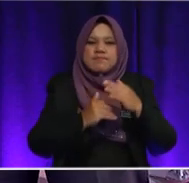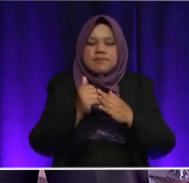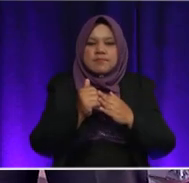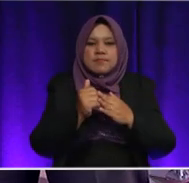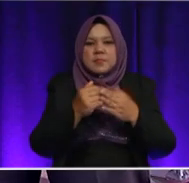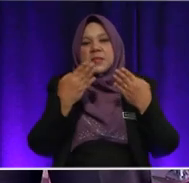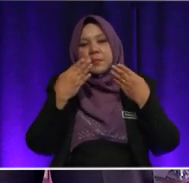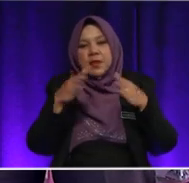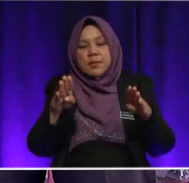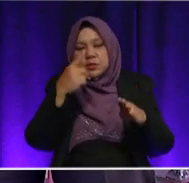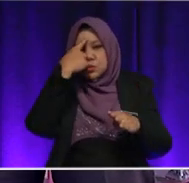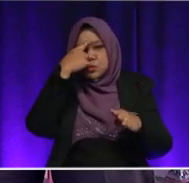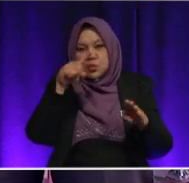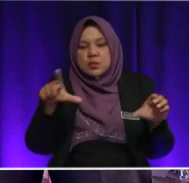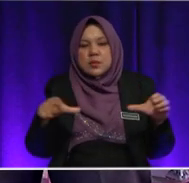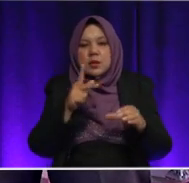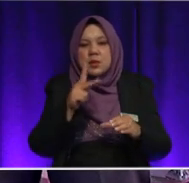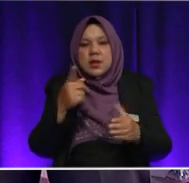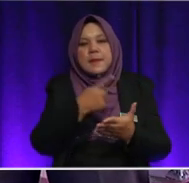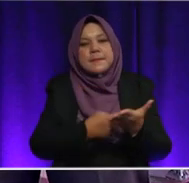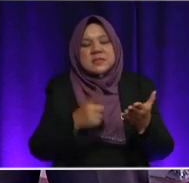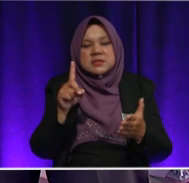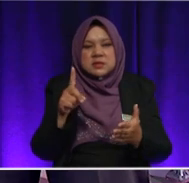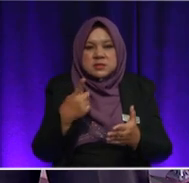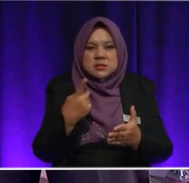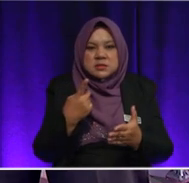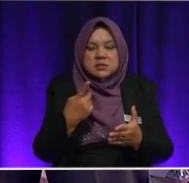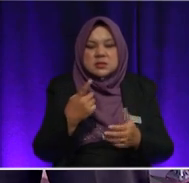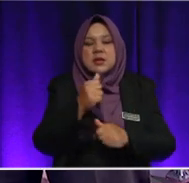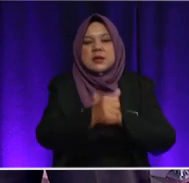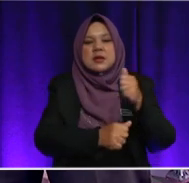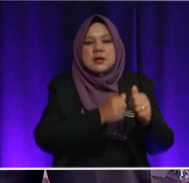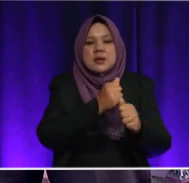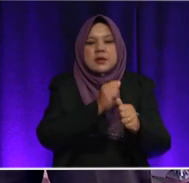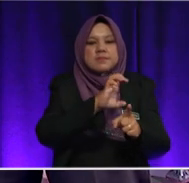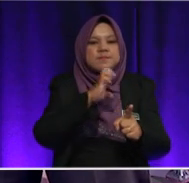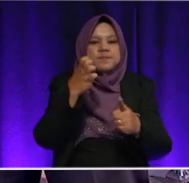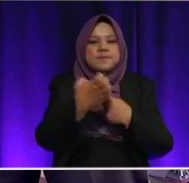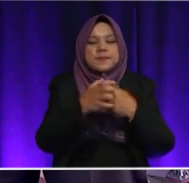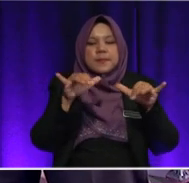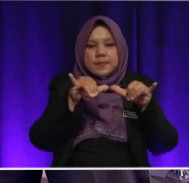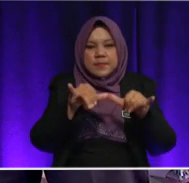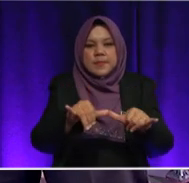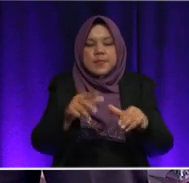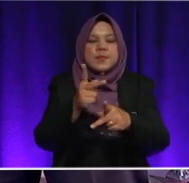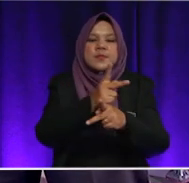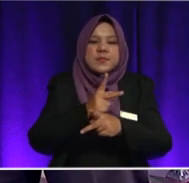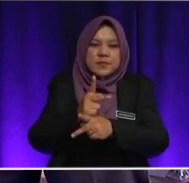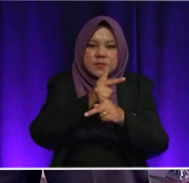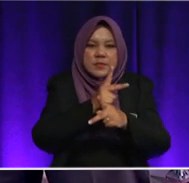untuk lakukan apa saja dan yang penting alam kita kita pelihara